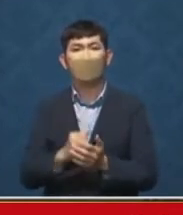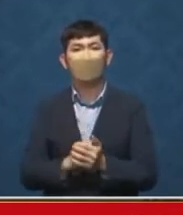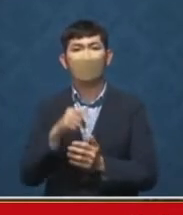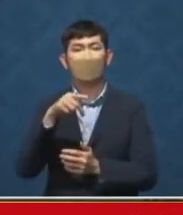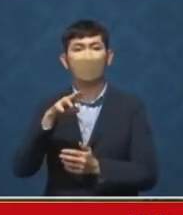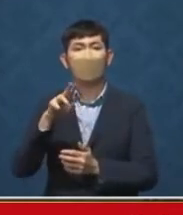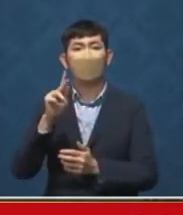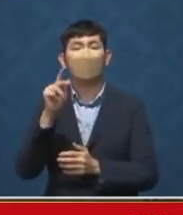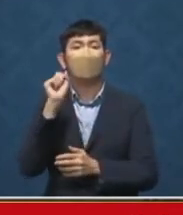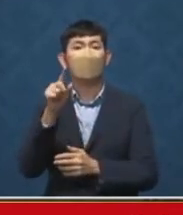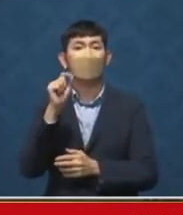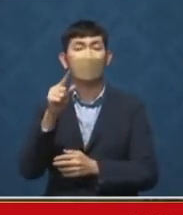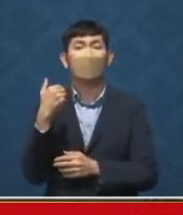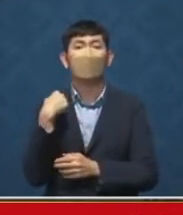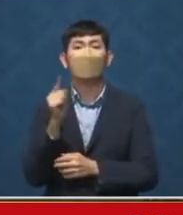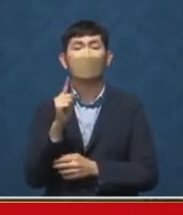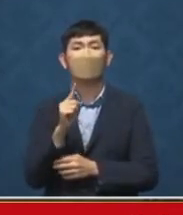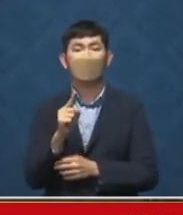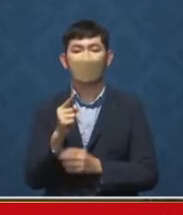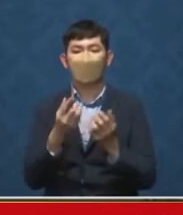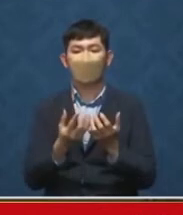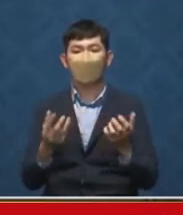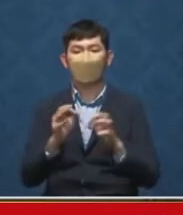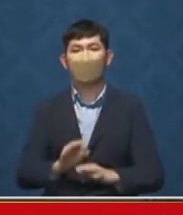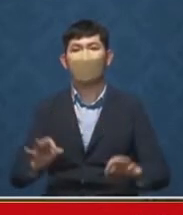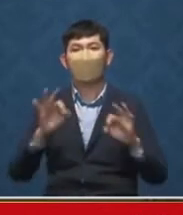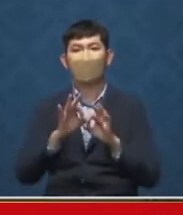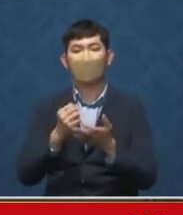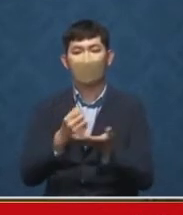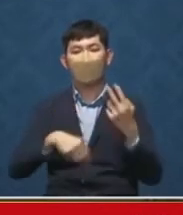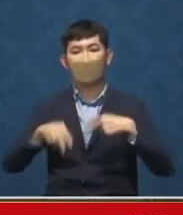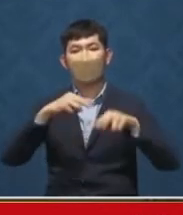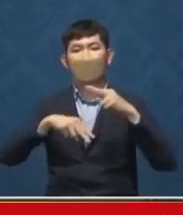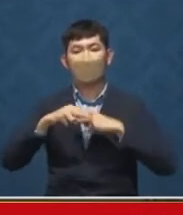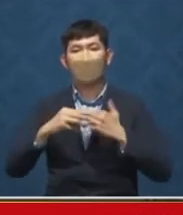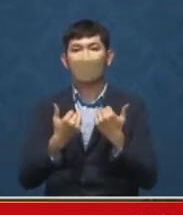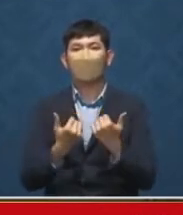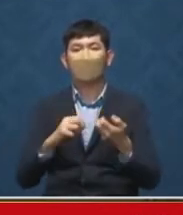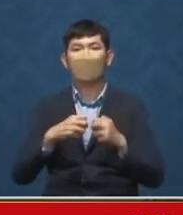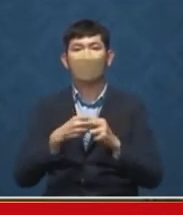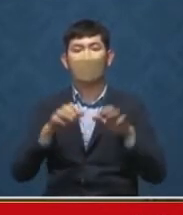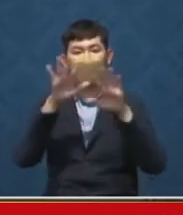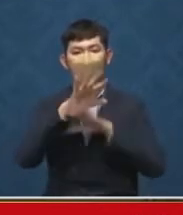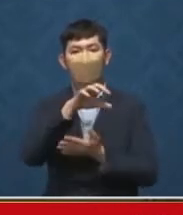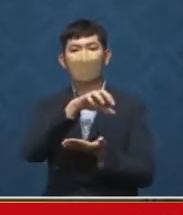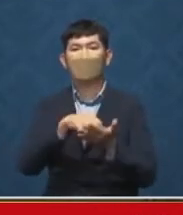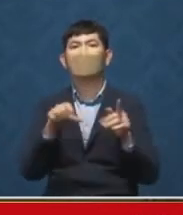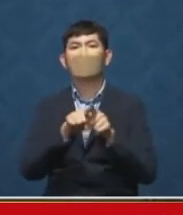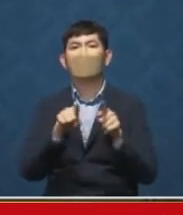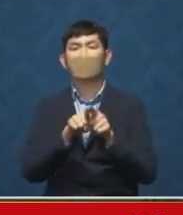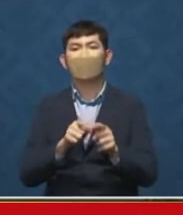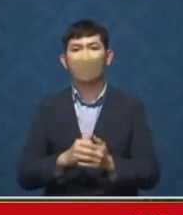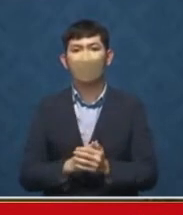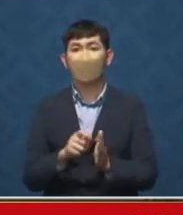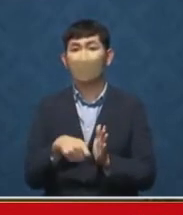ายๆกันนะบอกว่าพรก.ฉุกเฉินที่มีเนี่ยถือเป็นเครื่องมือสำคัญในการดูแลสถานการณ์ฉุกเฉิน